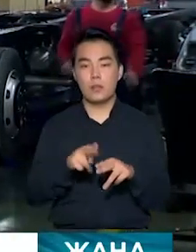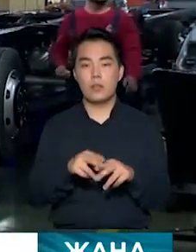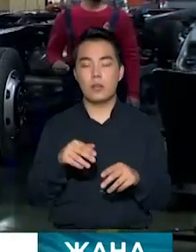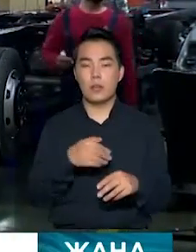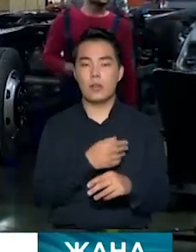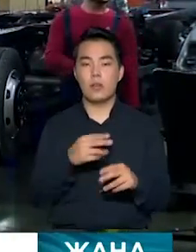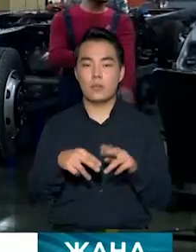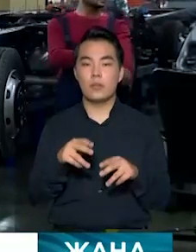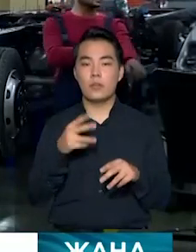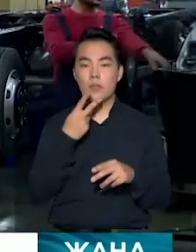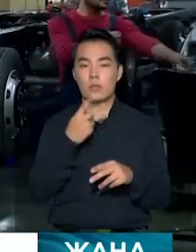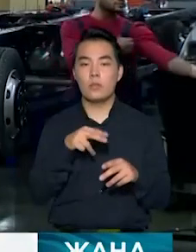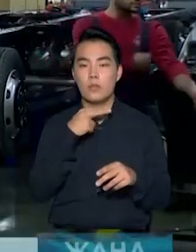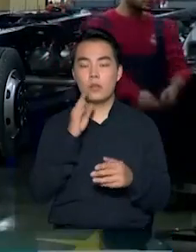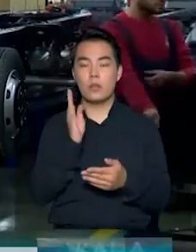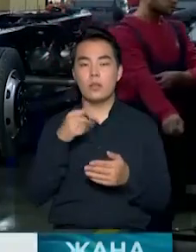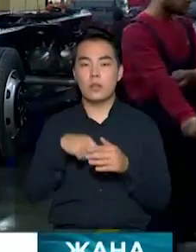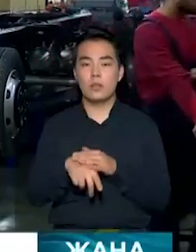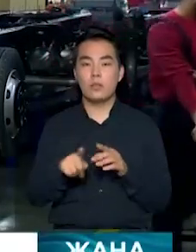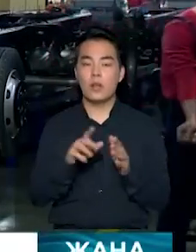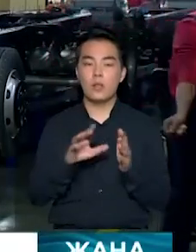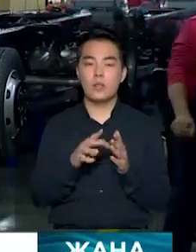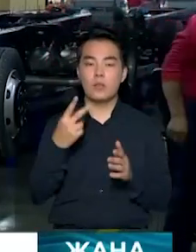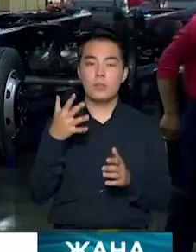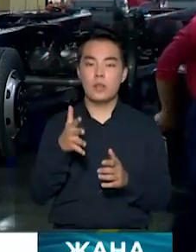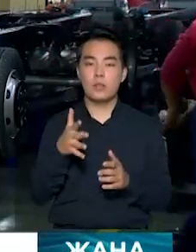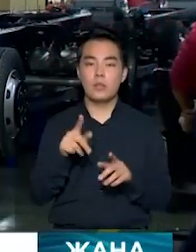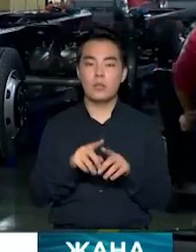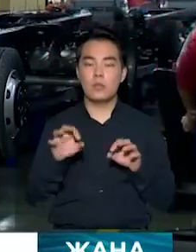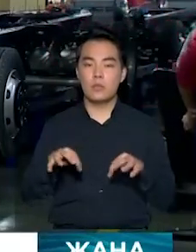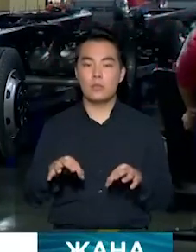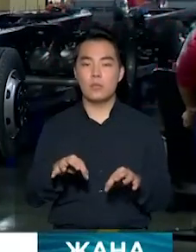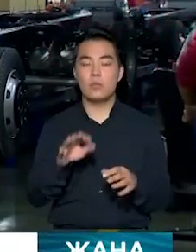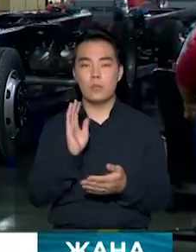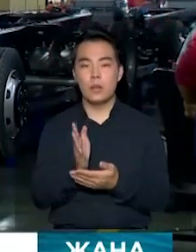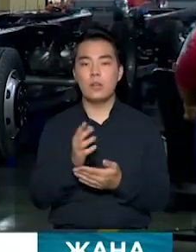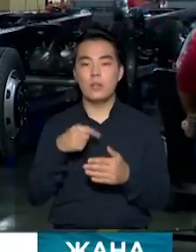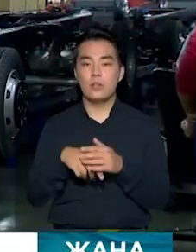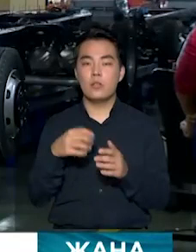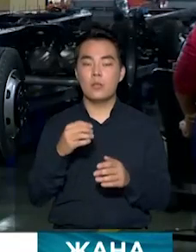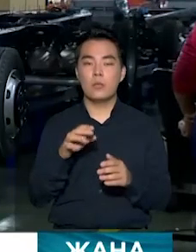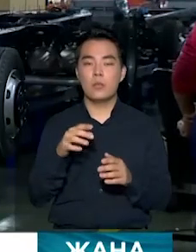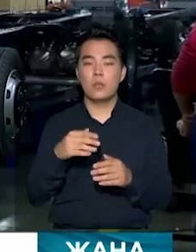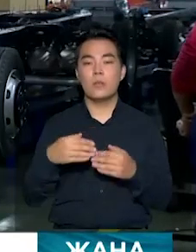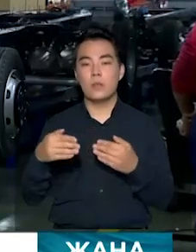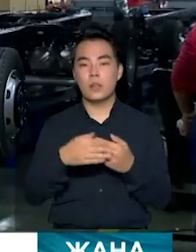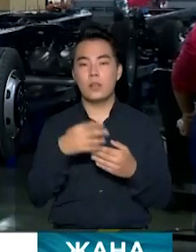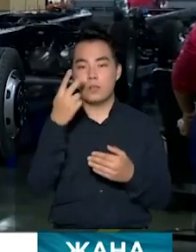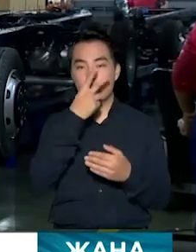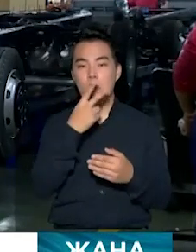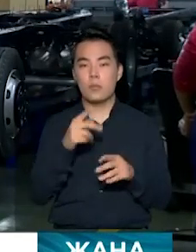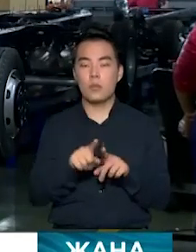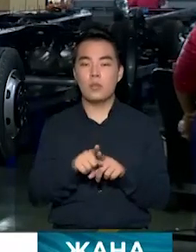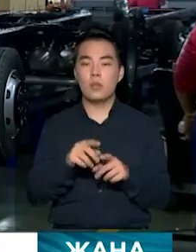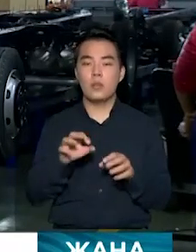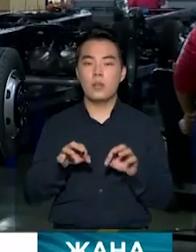көліктеріне деген сұраныс артты. Зауытымыздың қуаттылығы жылына 5 мыңнан астам техника жасаймыз. Алдағы 2 жылда 10 мың техникаға дейін